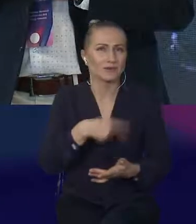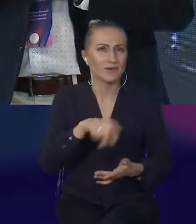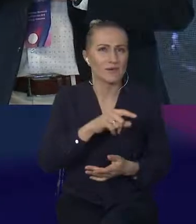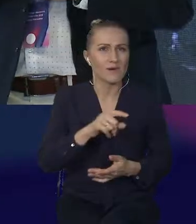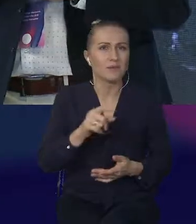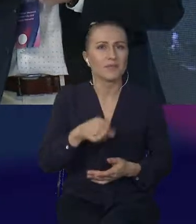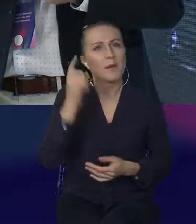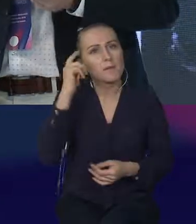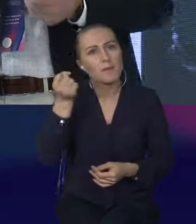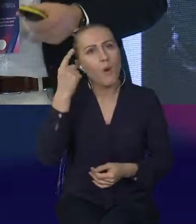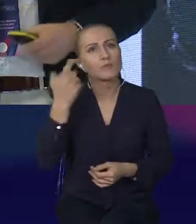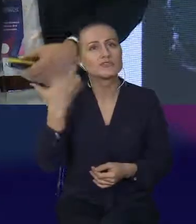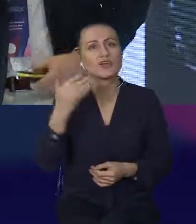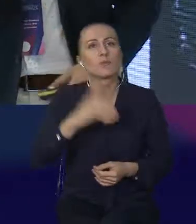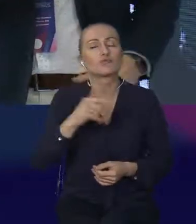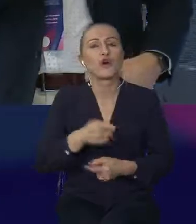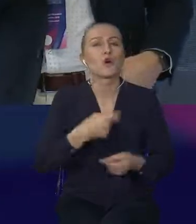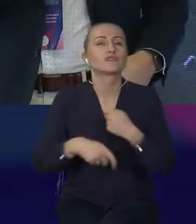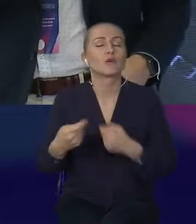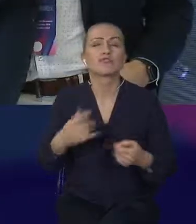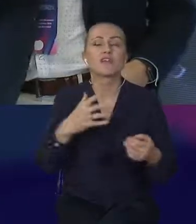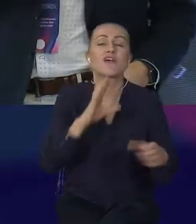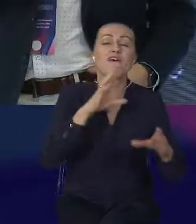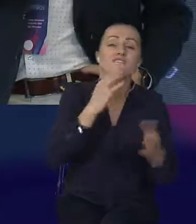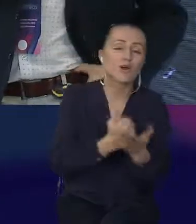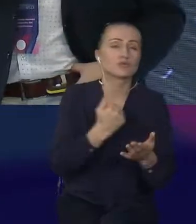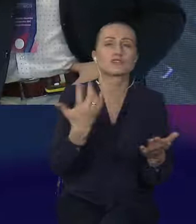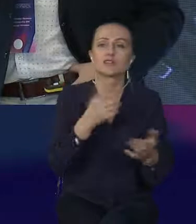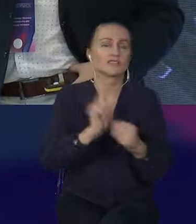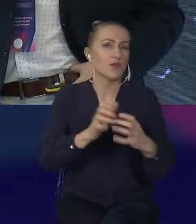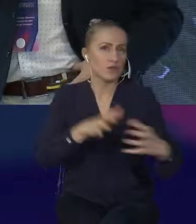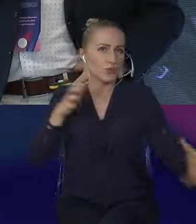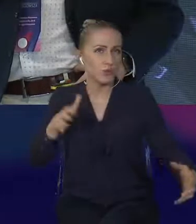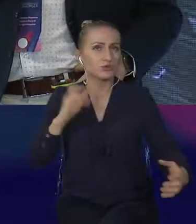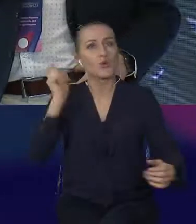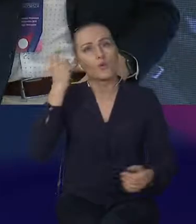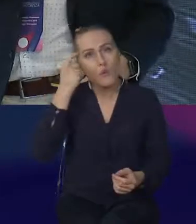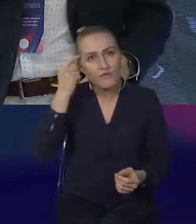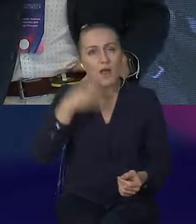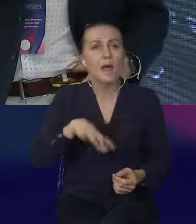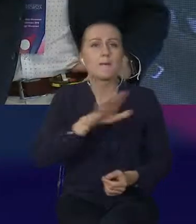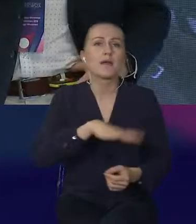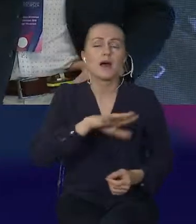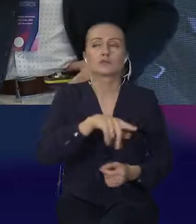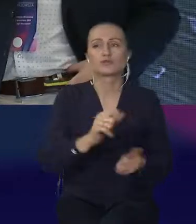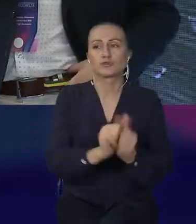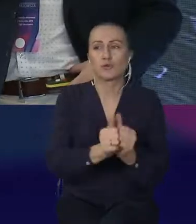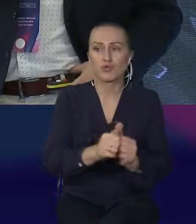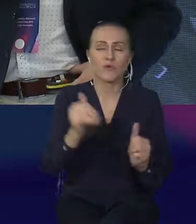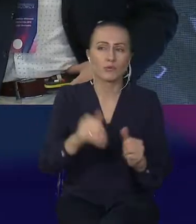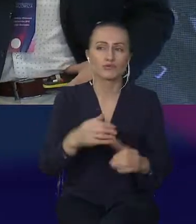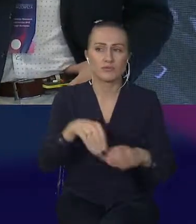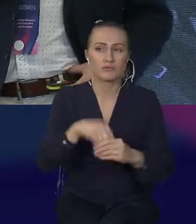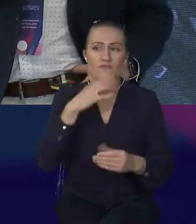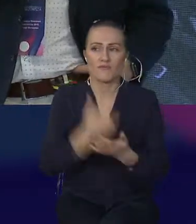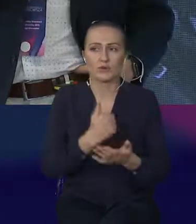i pomysł na to, gdzie można zastosować to rozwiązanie, jest bardzo szeroki, w szczególności na pewno w branży sportowej, ale nie tylko.